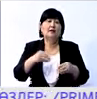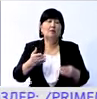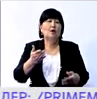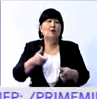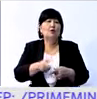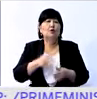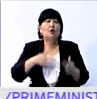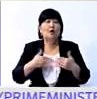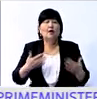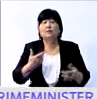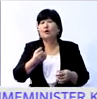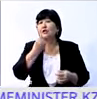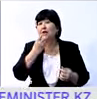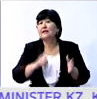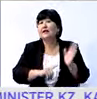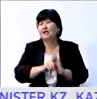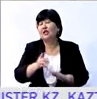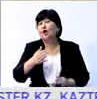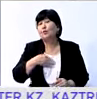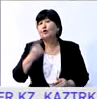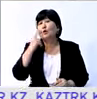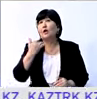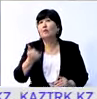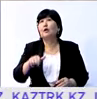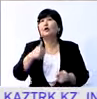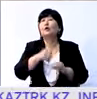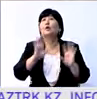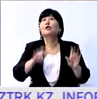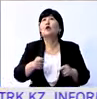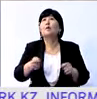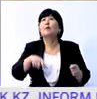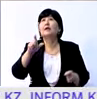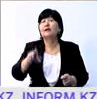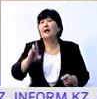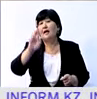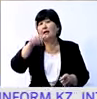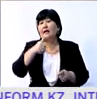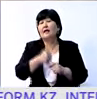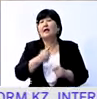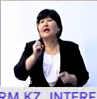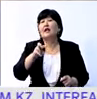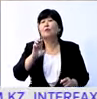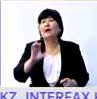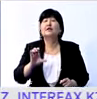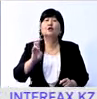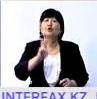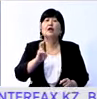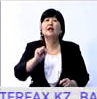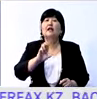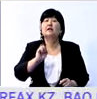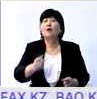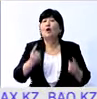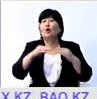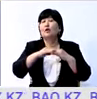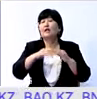Мұның өзі үлкен бір жақсы нышандылық деп ойлаймыз. Біздің тұңғыш президентіміз елбасы Нұрсұлтан Әбішұлы Назарбаев «Ұлы даланың